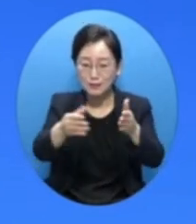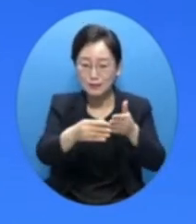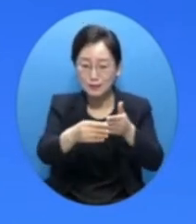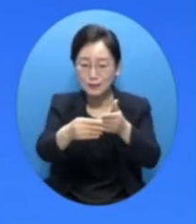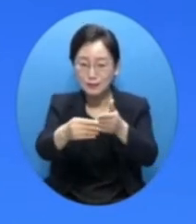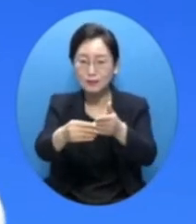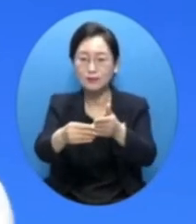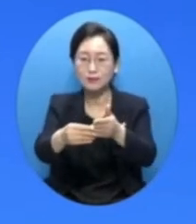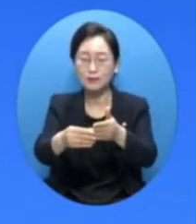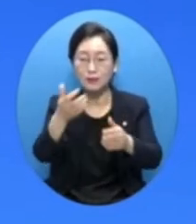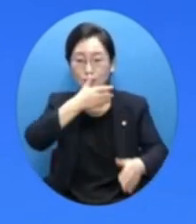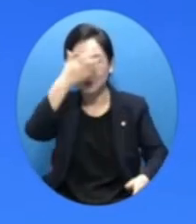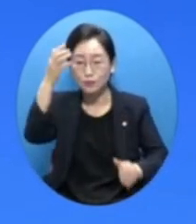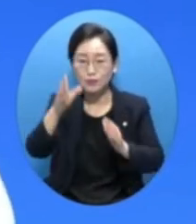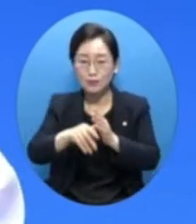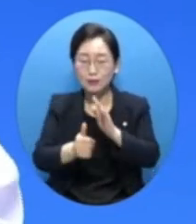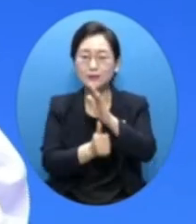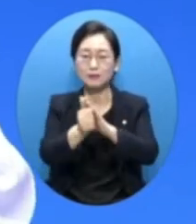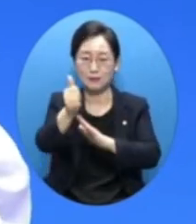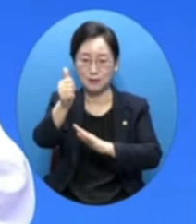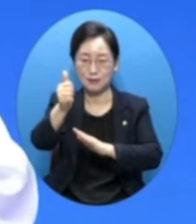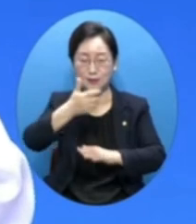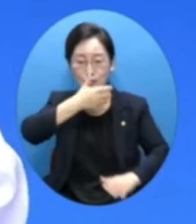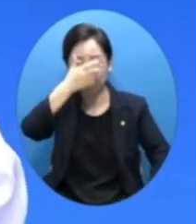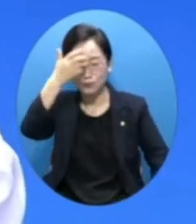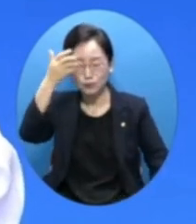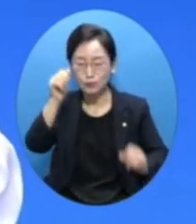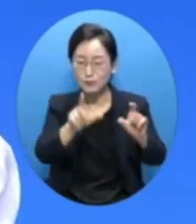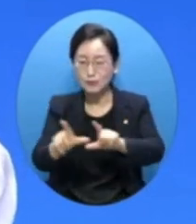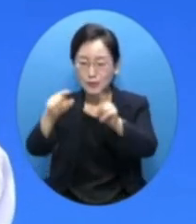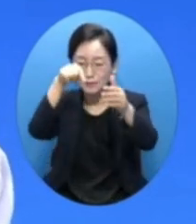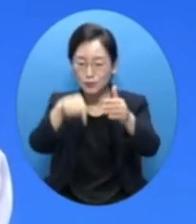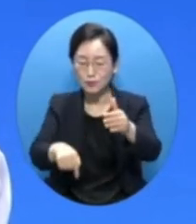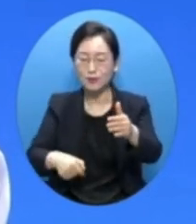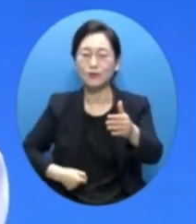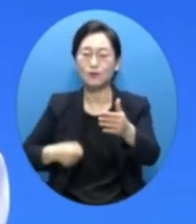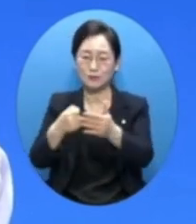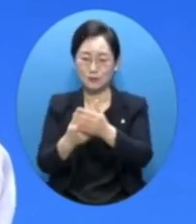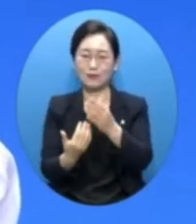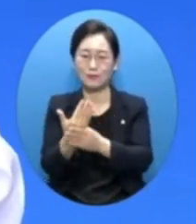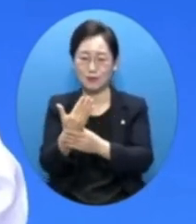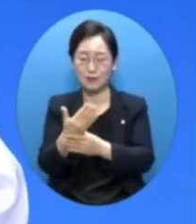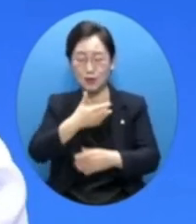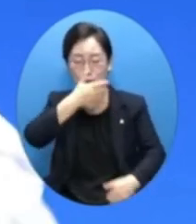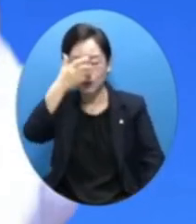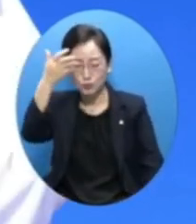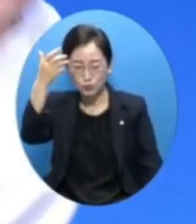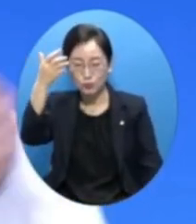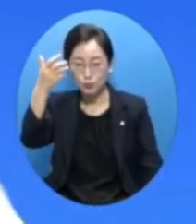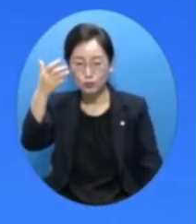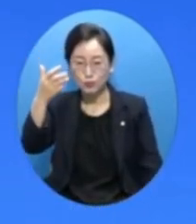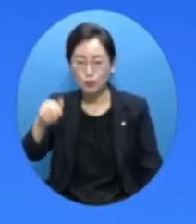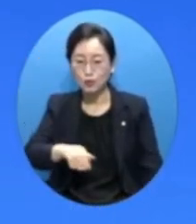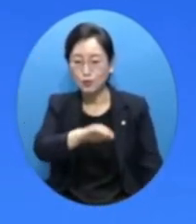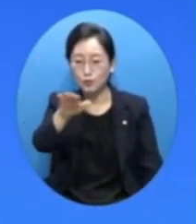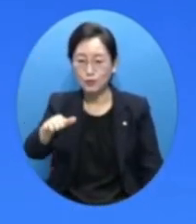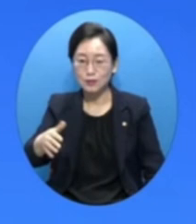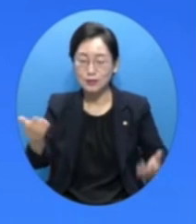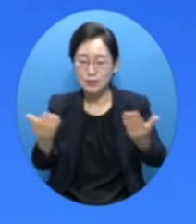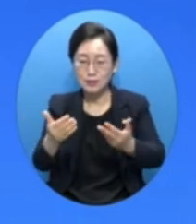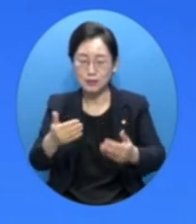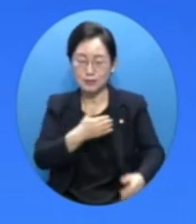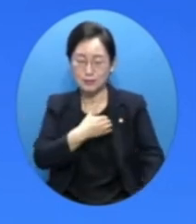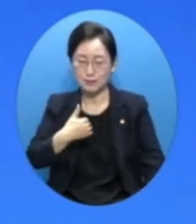것입니다. 꿈을 꿀 때 희망이 있고 꿈을 꿀 때 내 삶의 용기가 생겨나게 되고 꿈을 꿀 때 내가 그 일을 감당할 수 있는